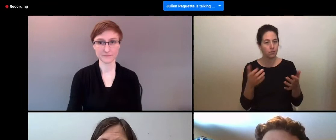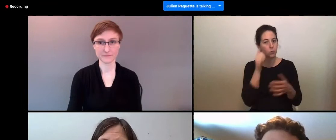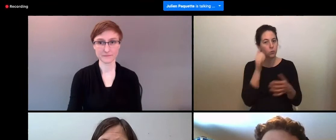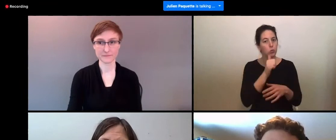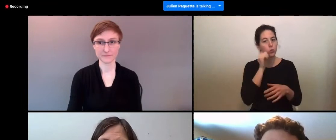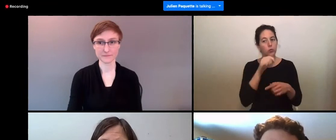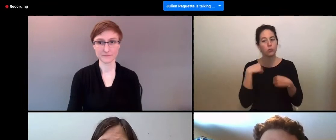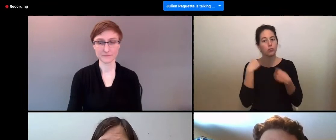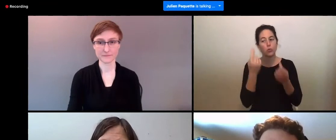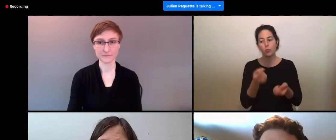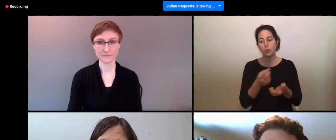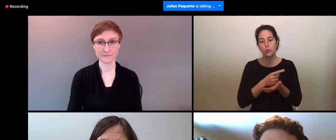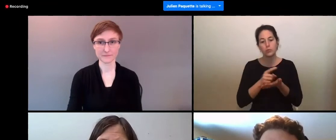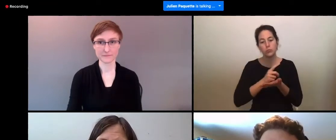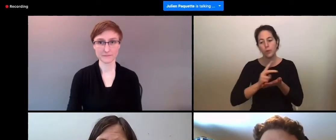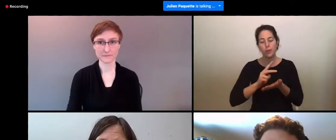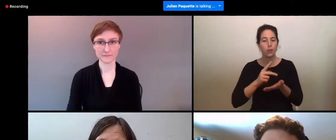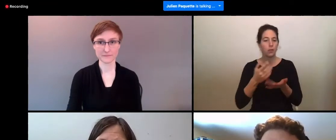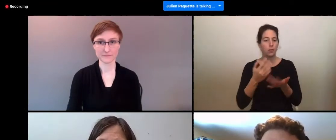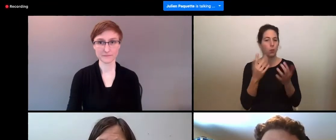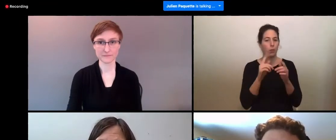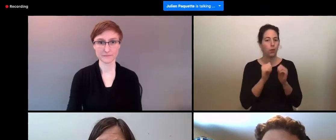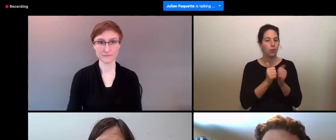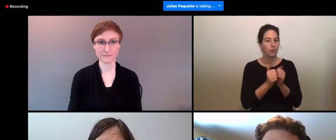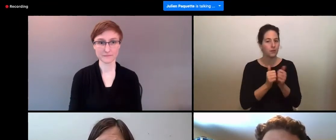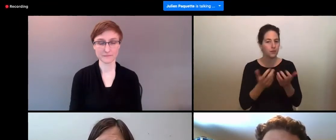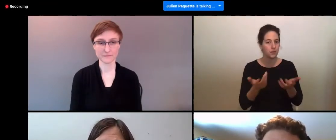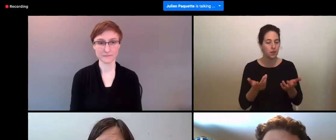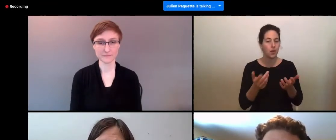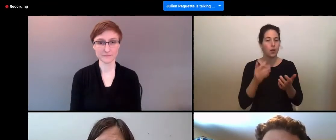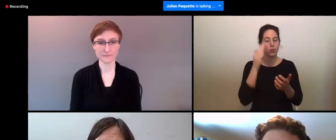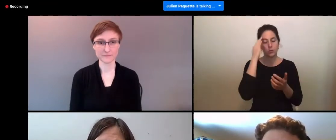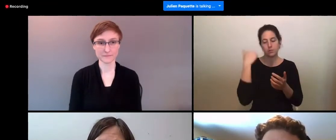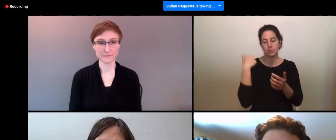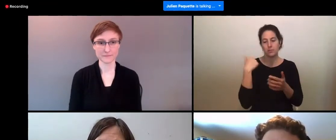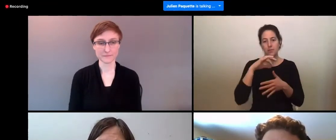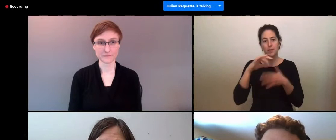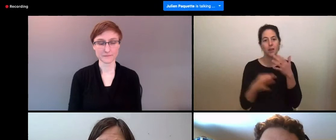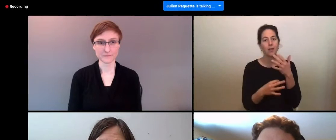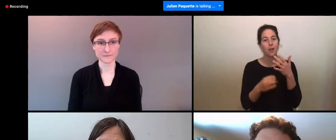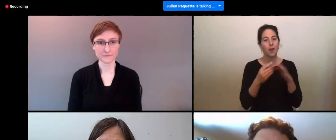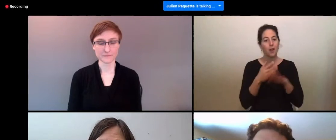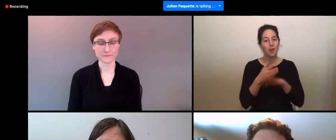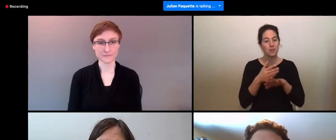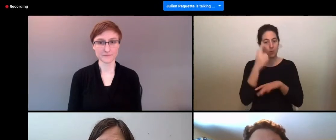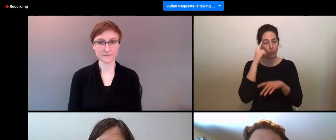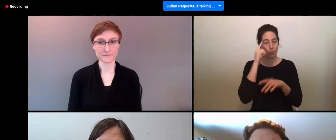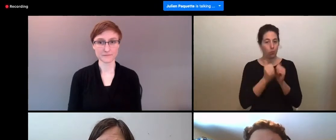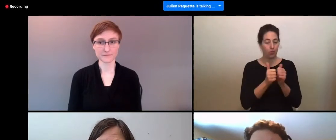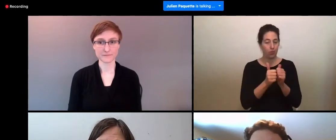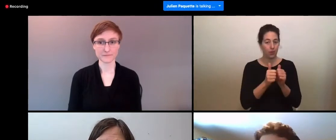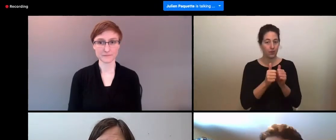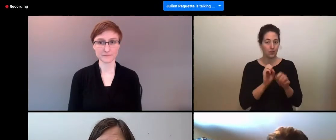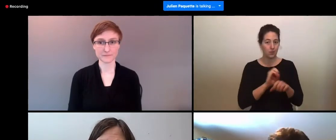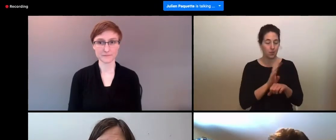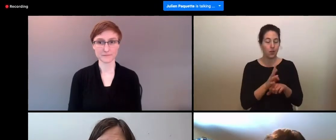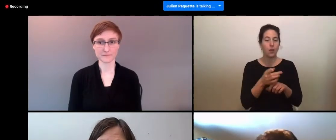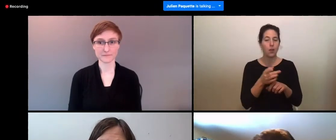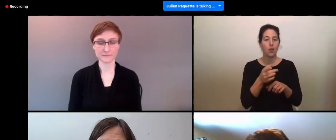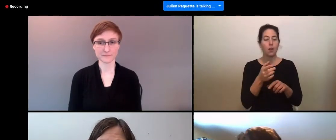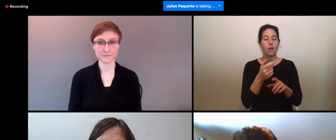quotidiennement depuis quelques semaines. Je sais que quand on a élargi les critères d'admissibilité aux tests, vous incitiez